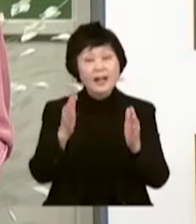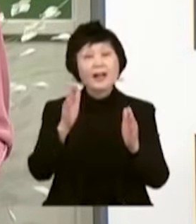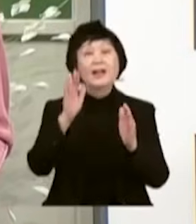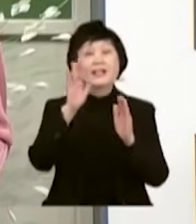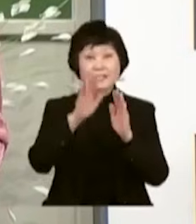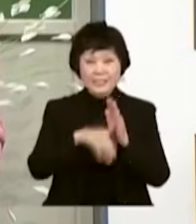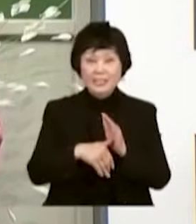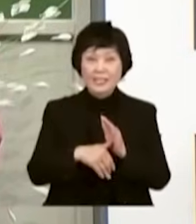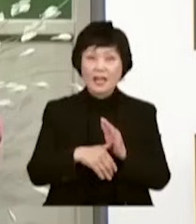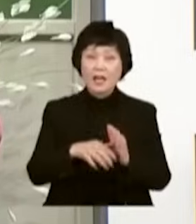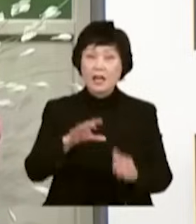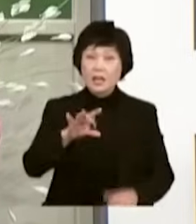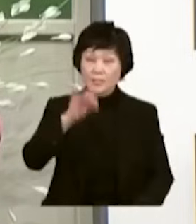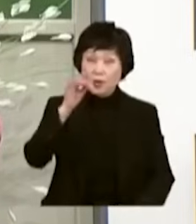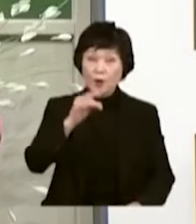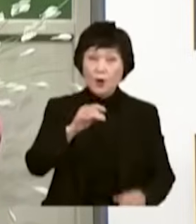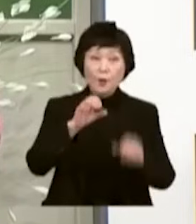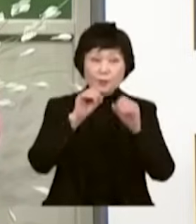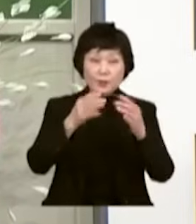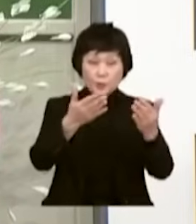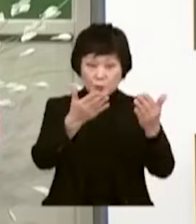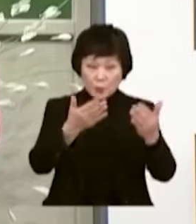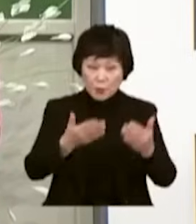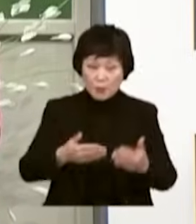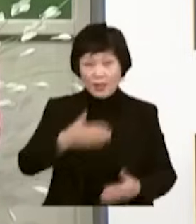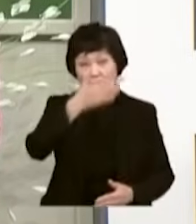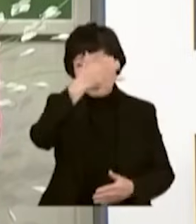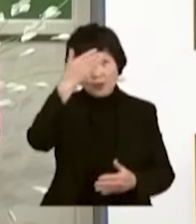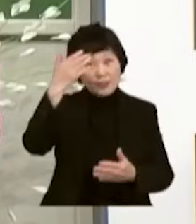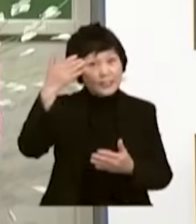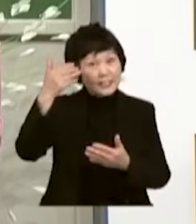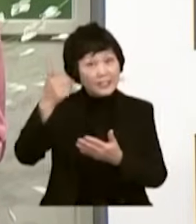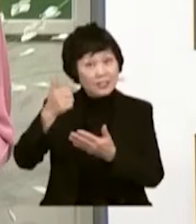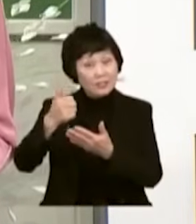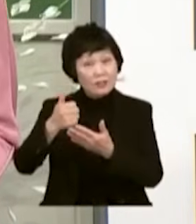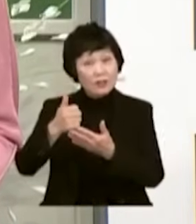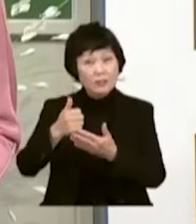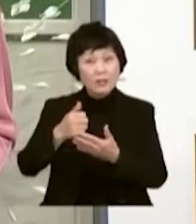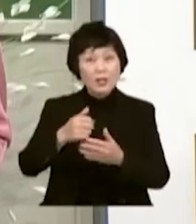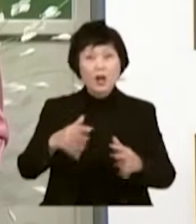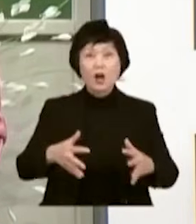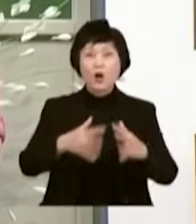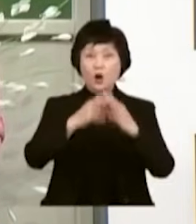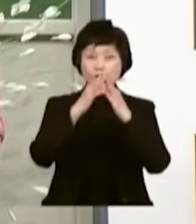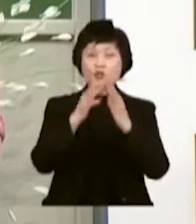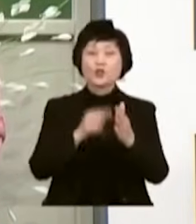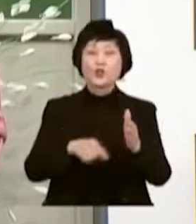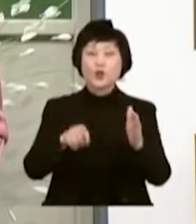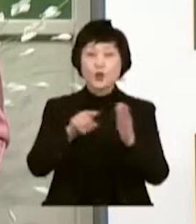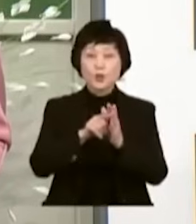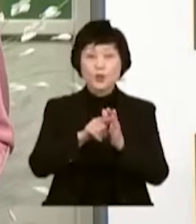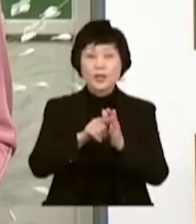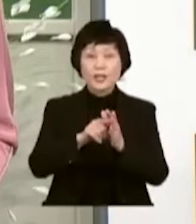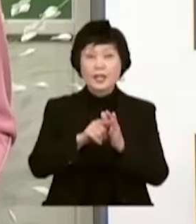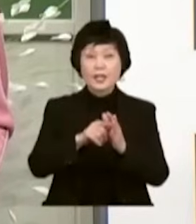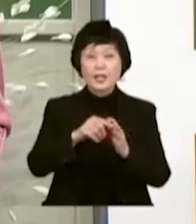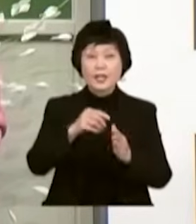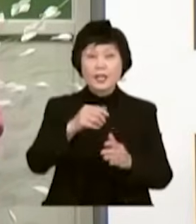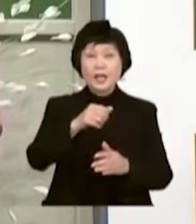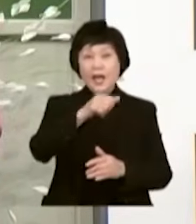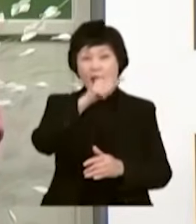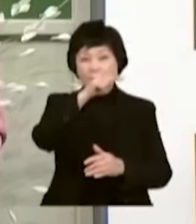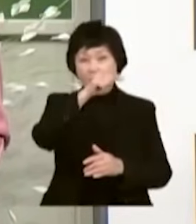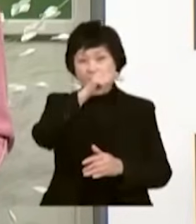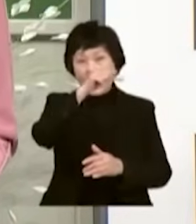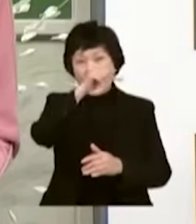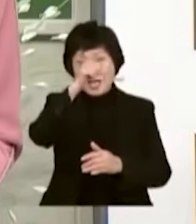전도받은 초신자인 청년이 성전 건축을 위해서 인생을 바쳤다는 인생을 바쳐